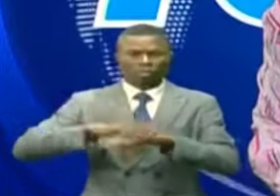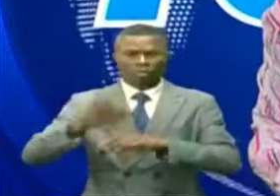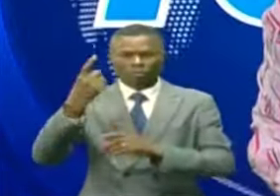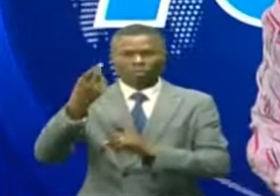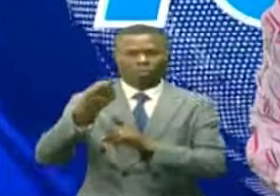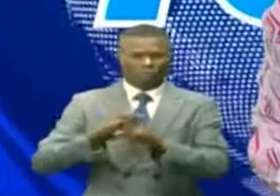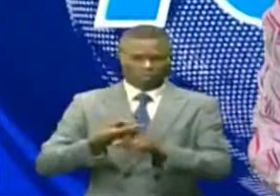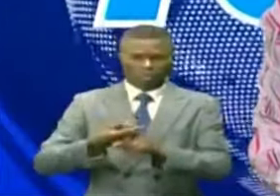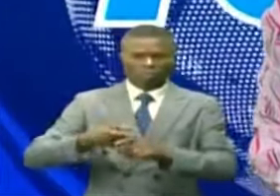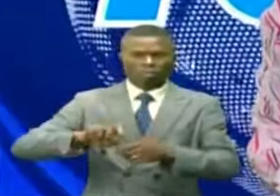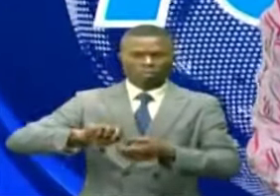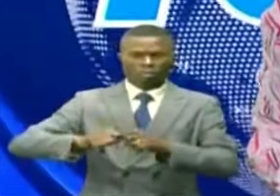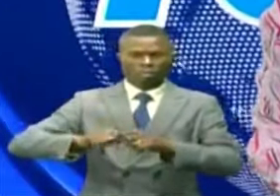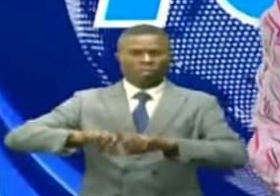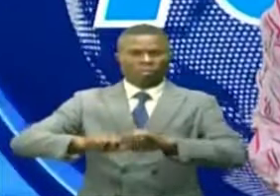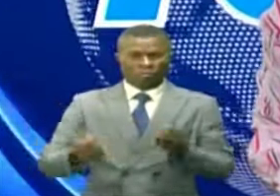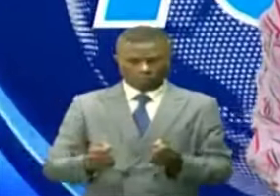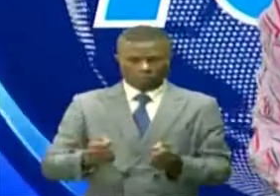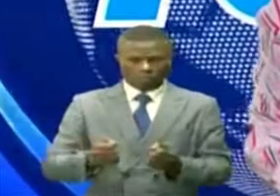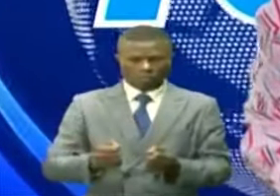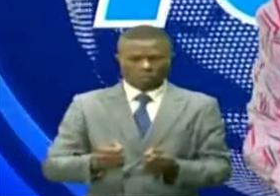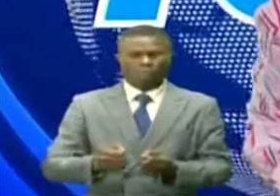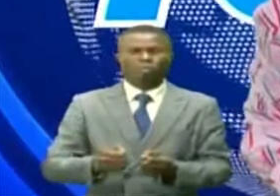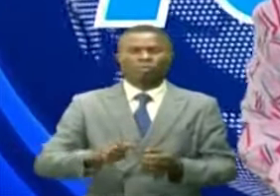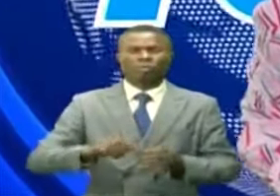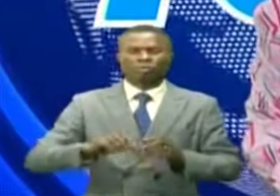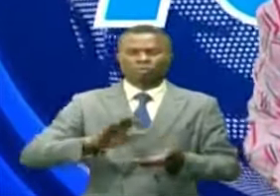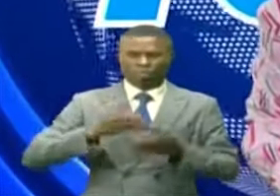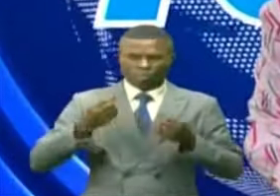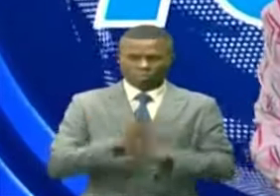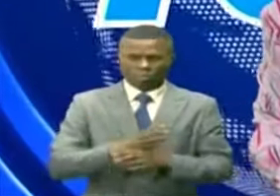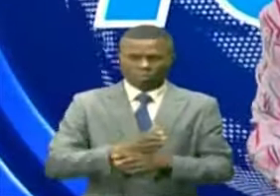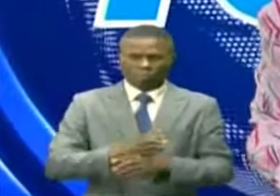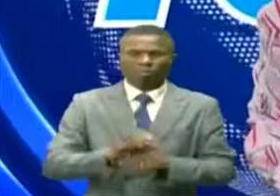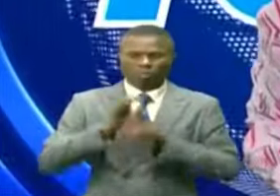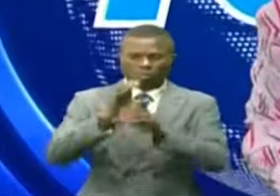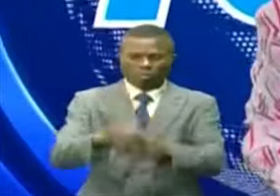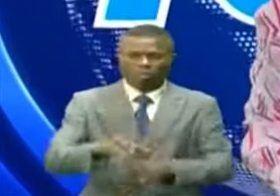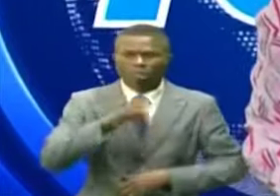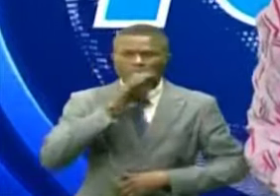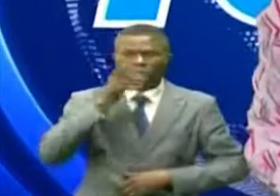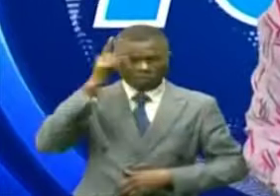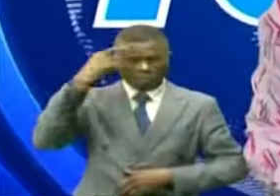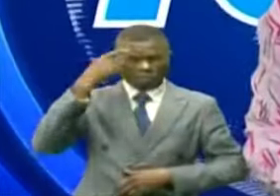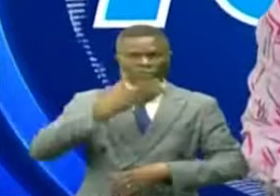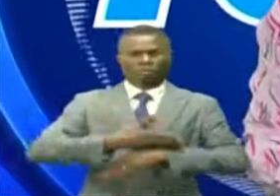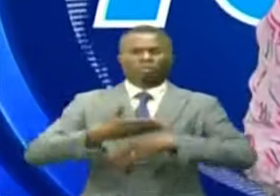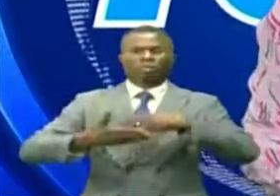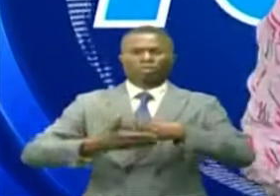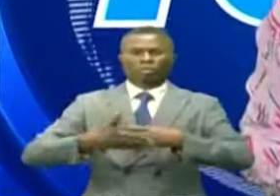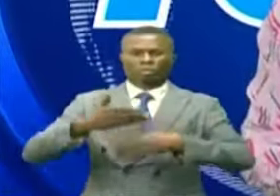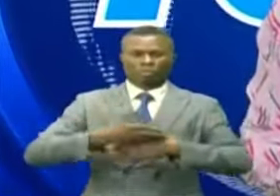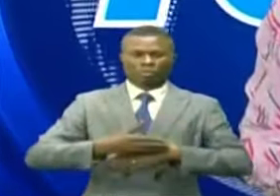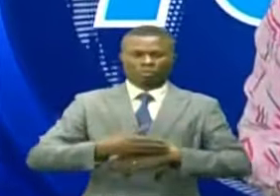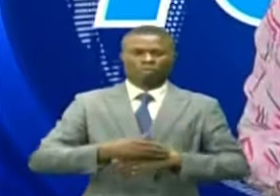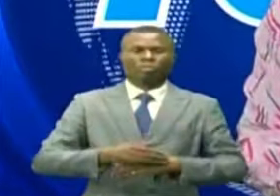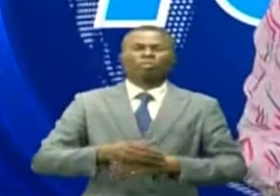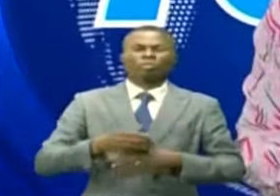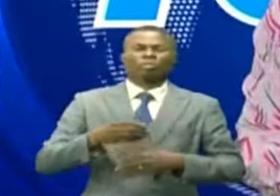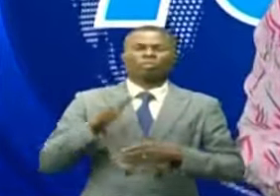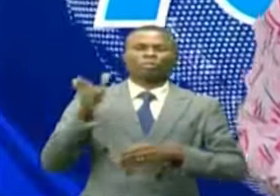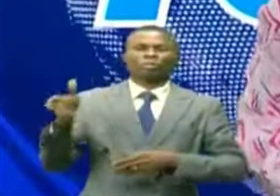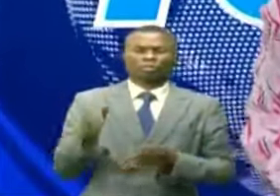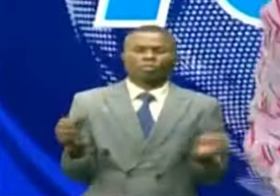une panne déclarée et saisie l'occasion pour poser la première pierre pour la construction de la morgue de l'hôpital de